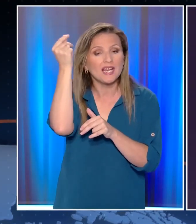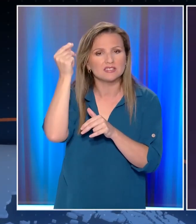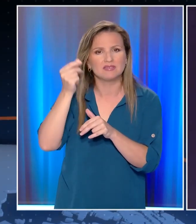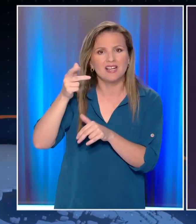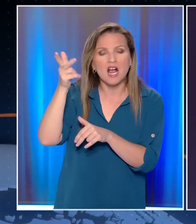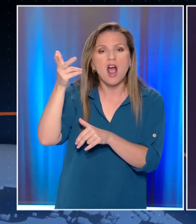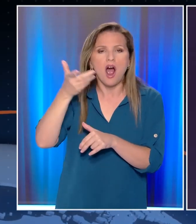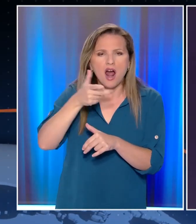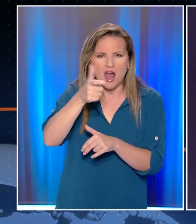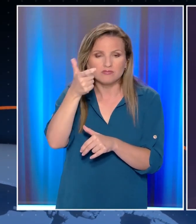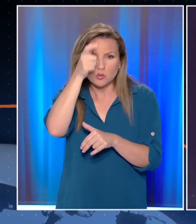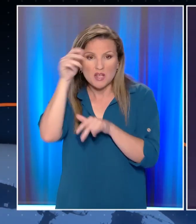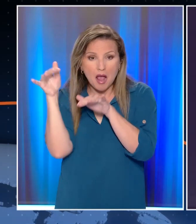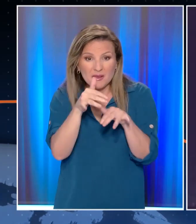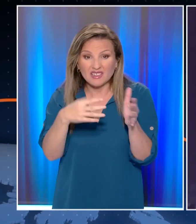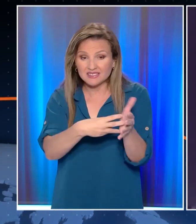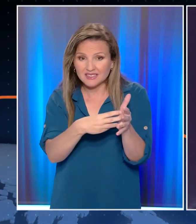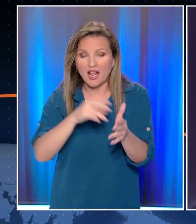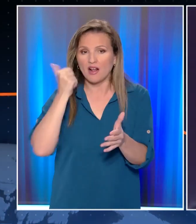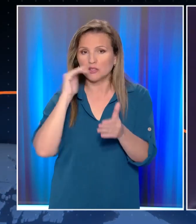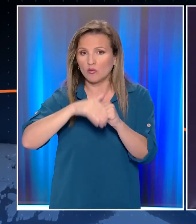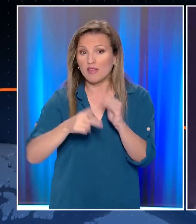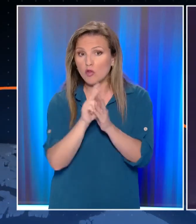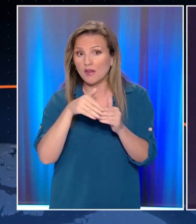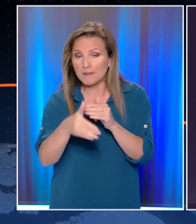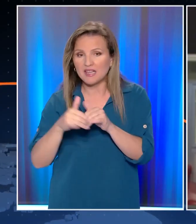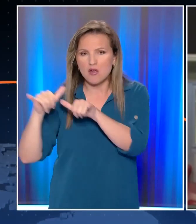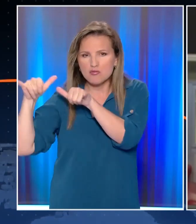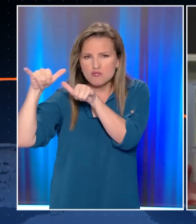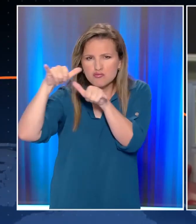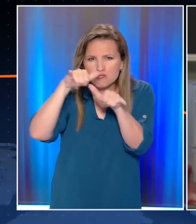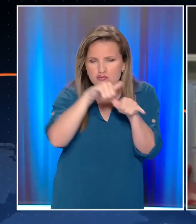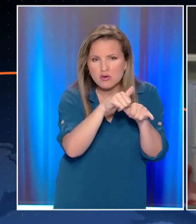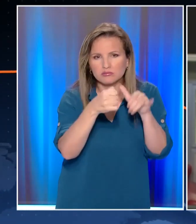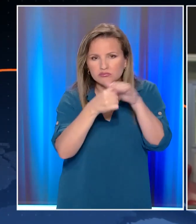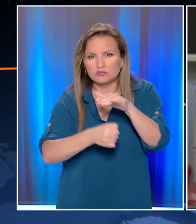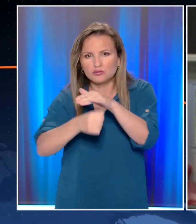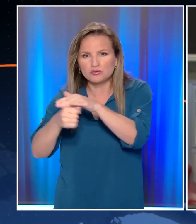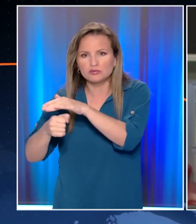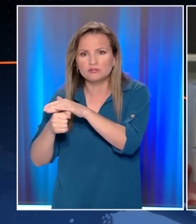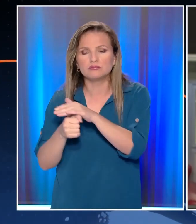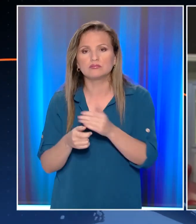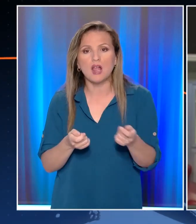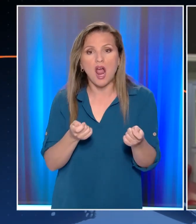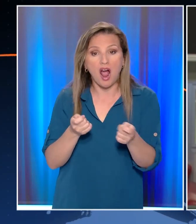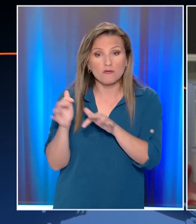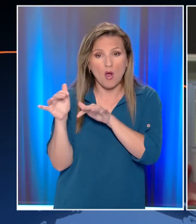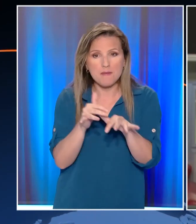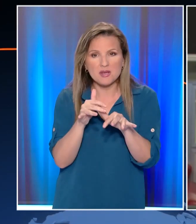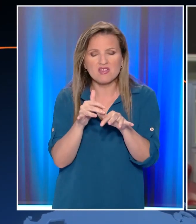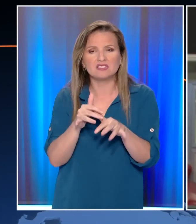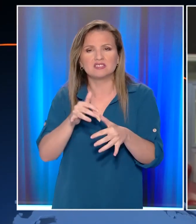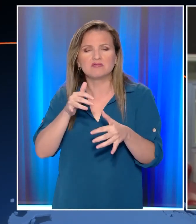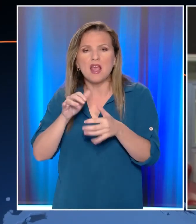κατά του Ισλαμικού κράτους, ξεκίνησε μέσα στη νύχτα με αεροπορικές επιδρομές. Yarısına itibaren Irak'ın kuzeyinde, Suriye'nin